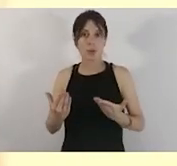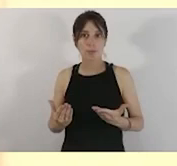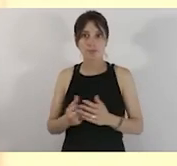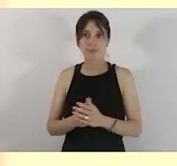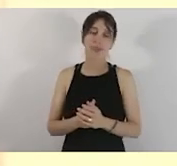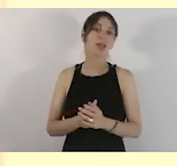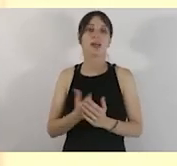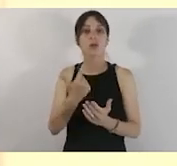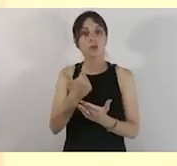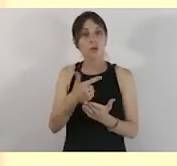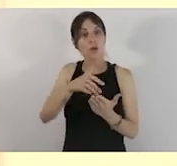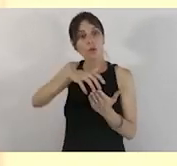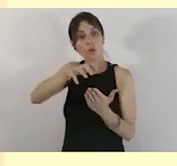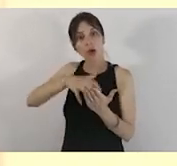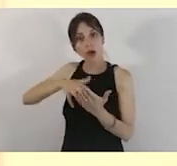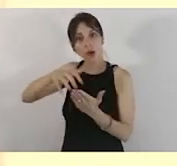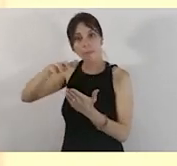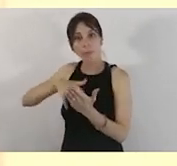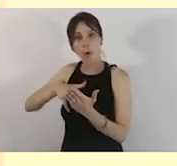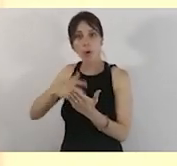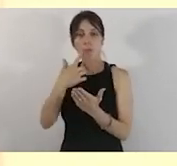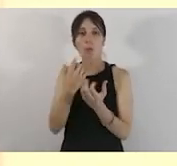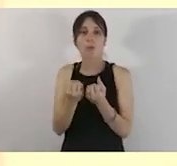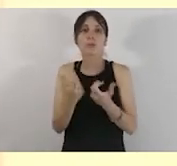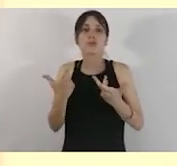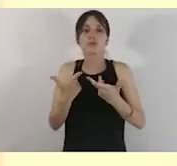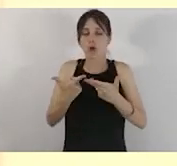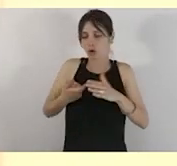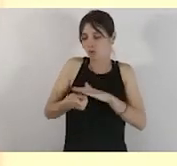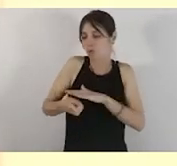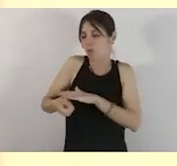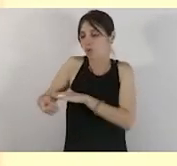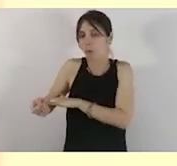deux délibérations pour une série de subventions en faveur